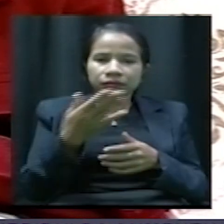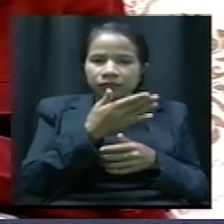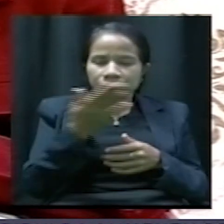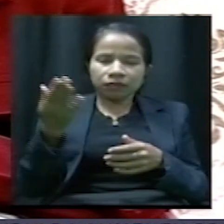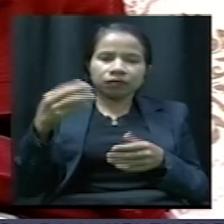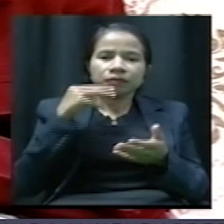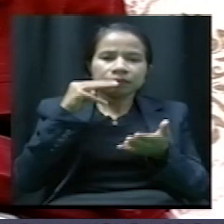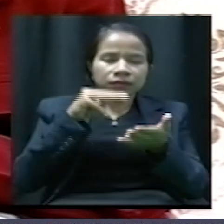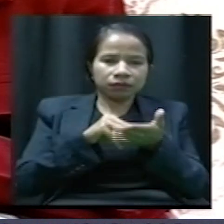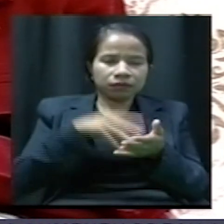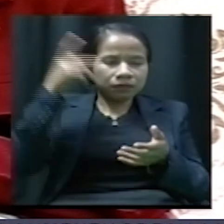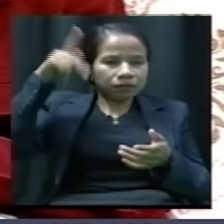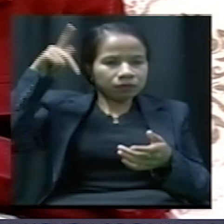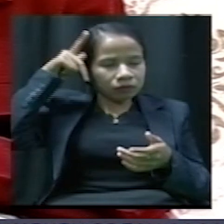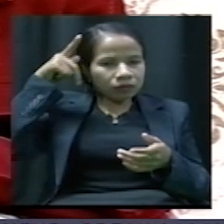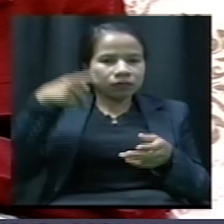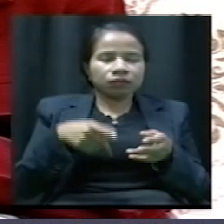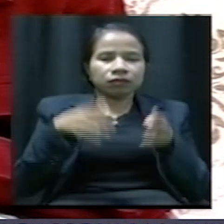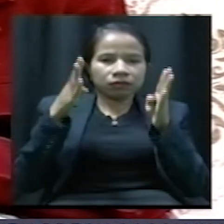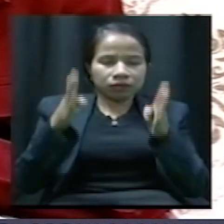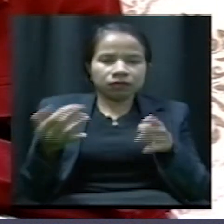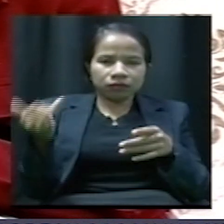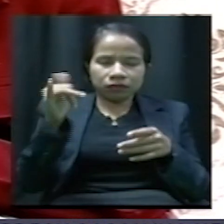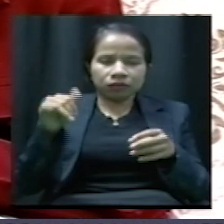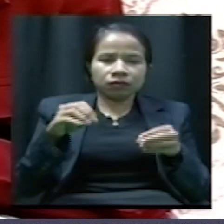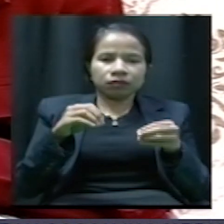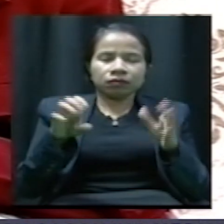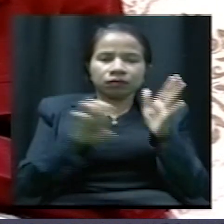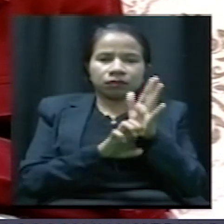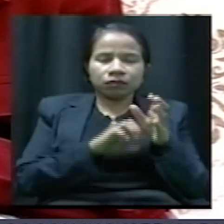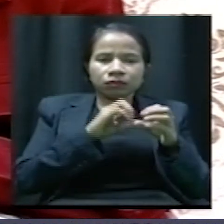ita bot ni nia mensaje ba politika nain sira. Por exemplo, ansa ohin kono ba